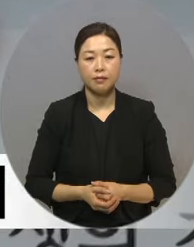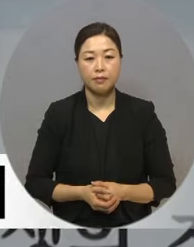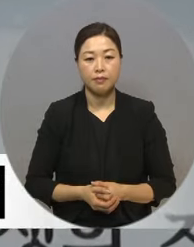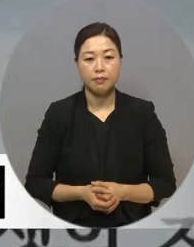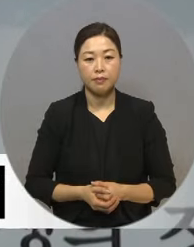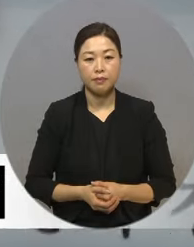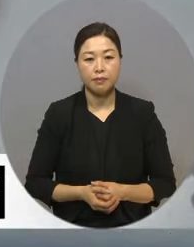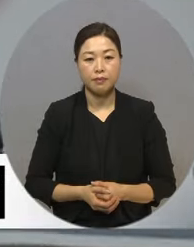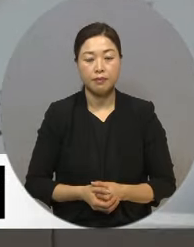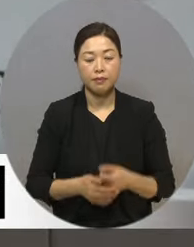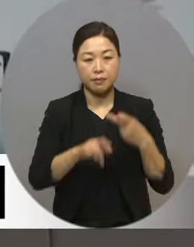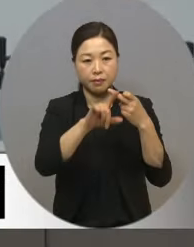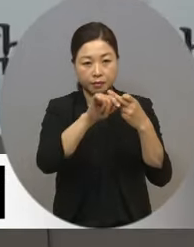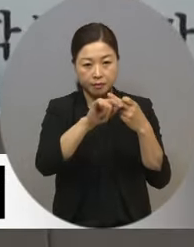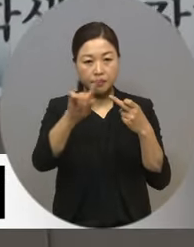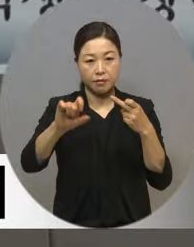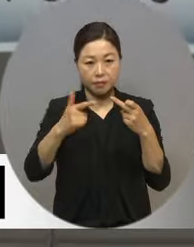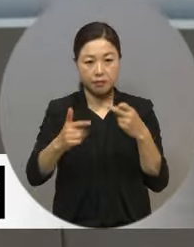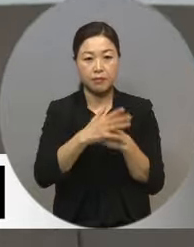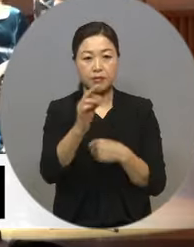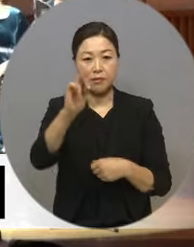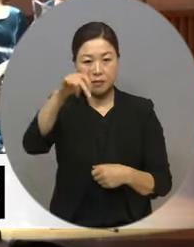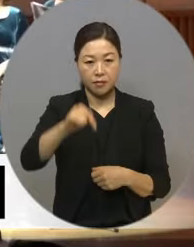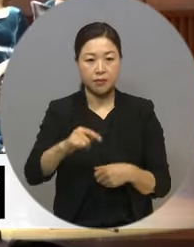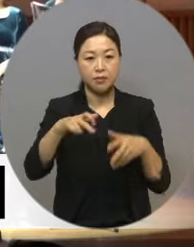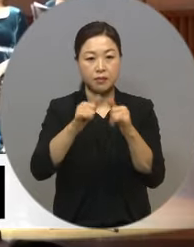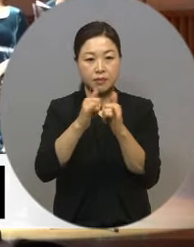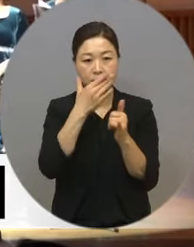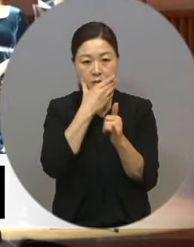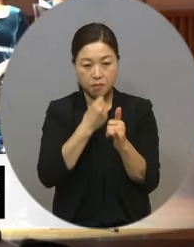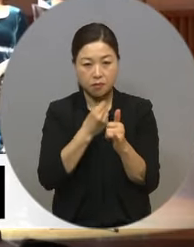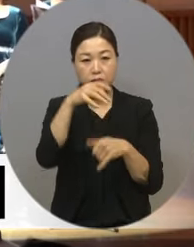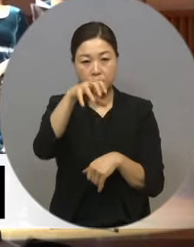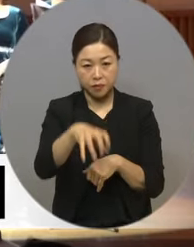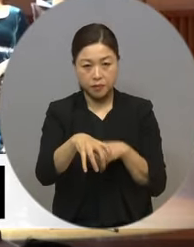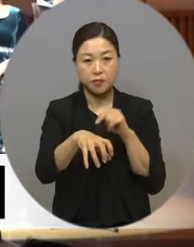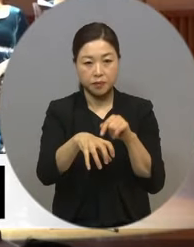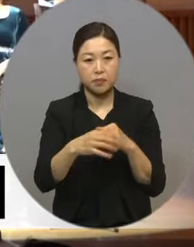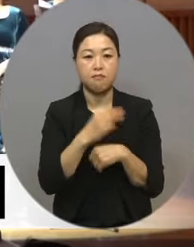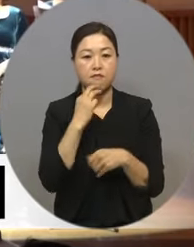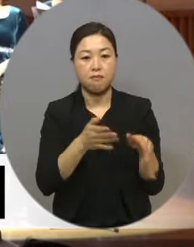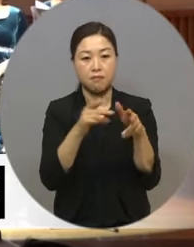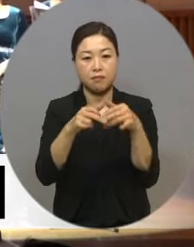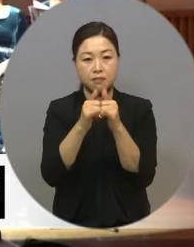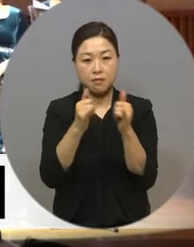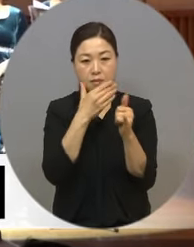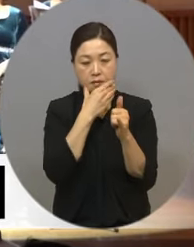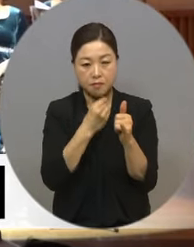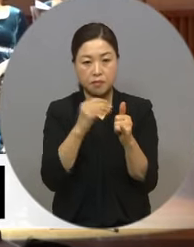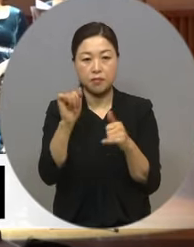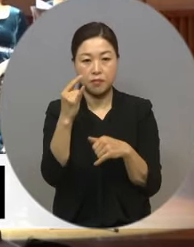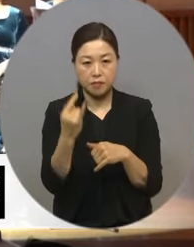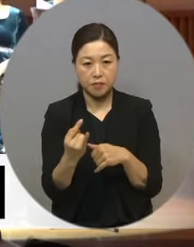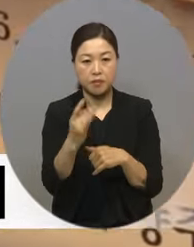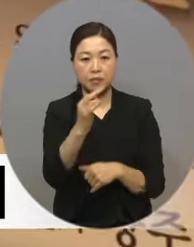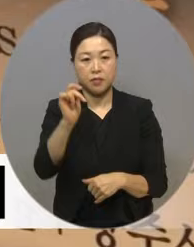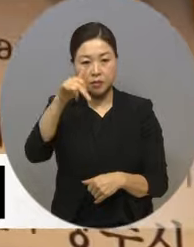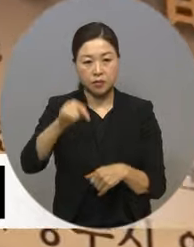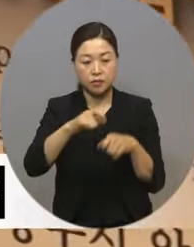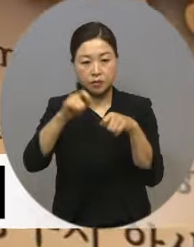지난 16일 양주시 장애인종합복지관 강당에서는 경기도 장애인복지회 양주시 지부가